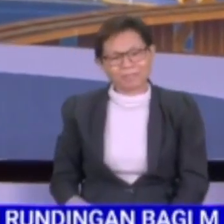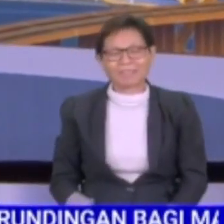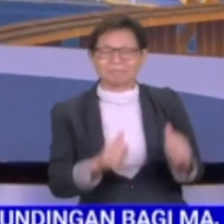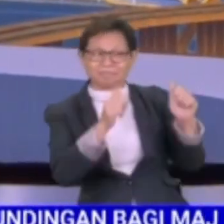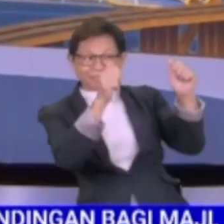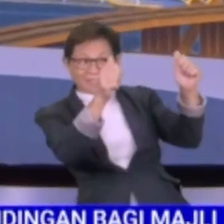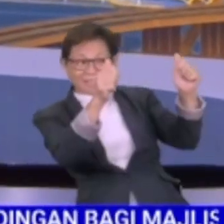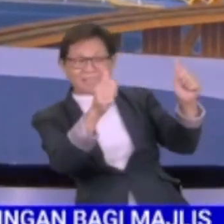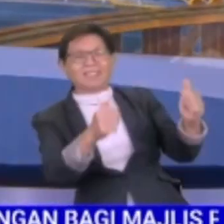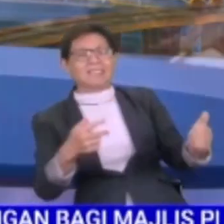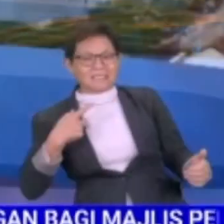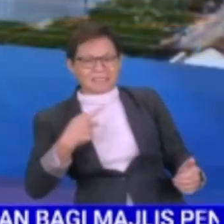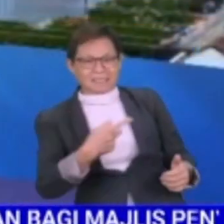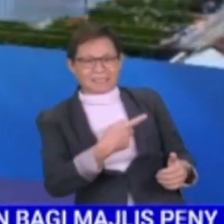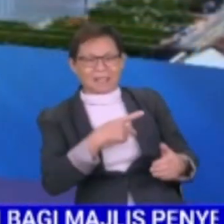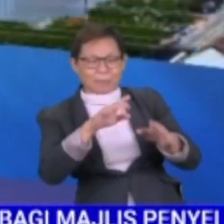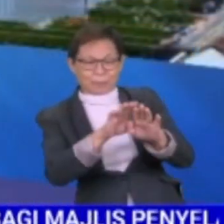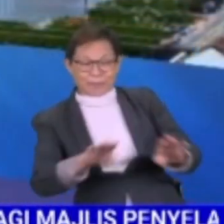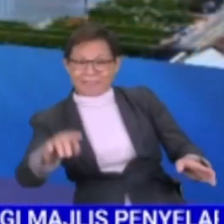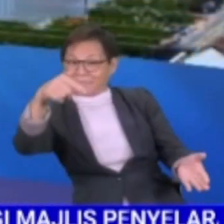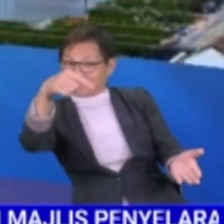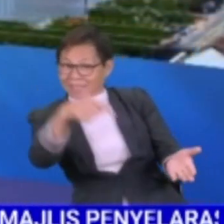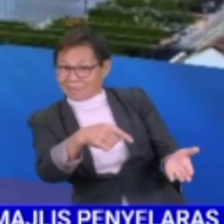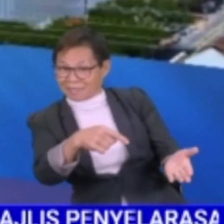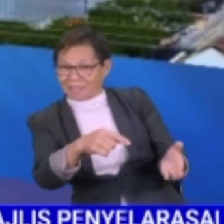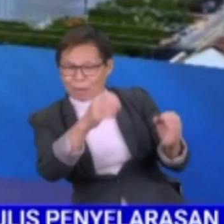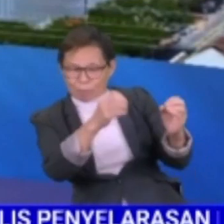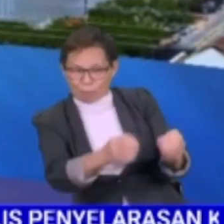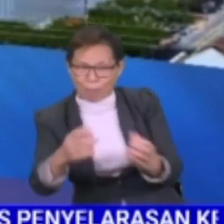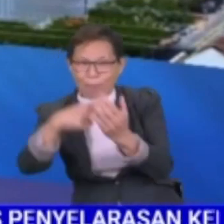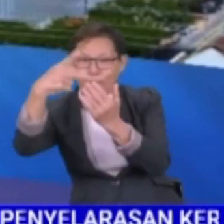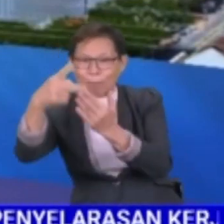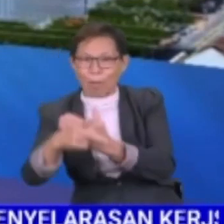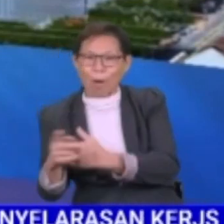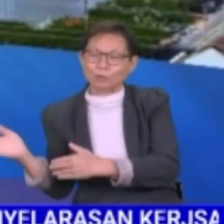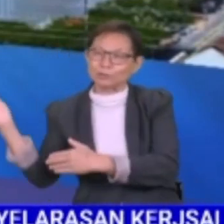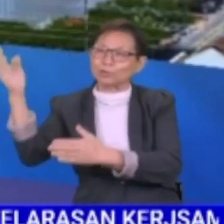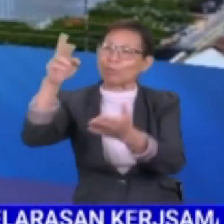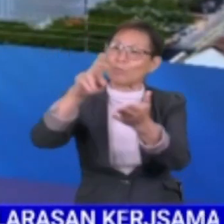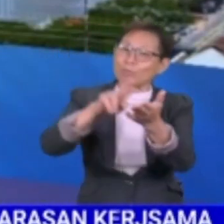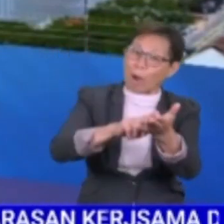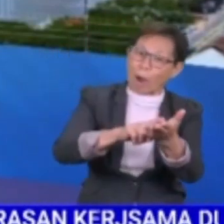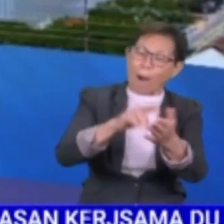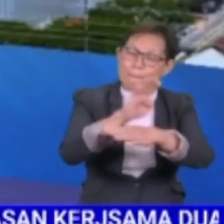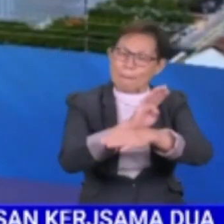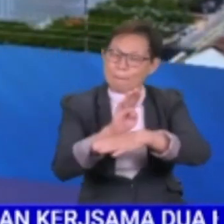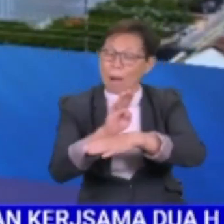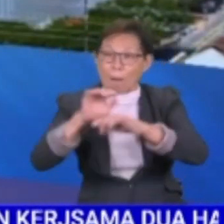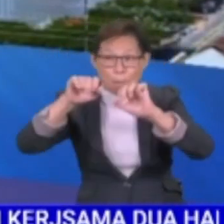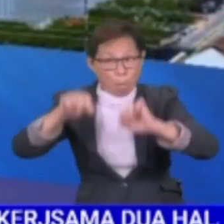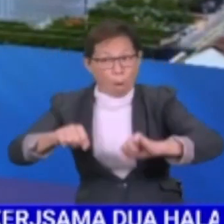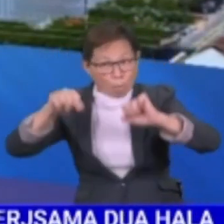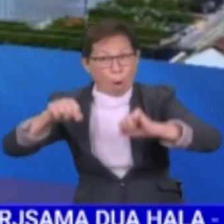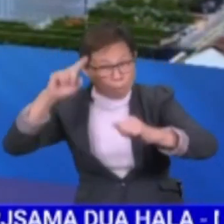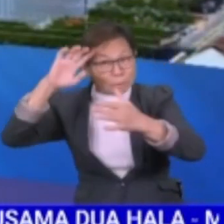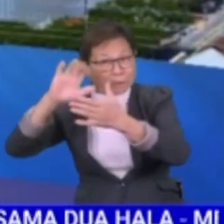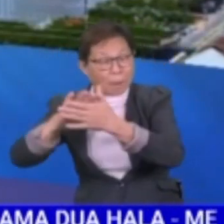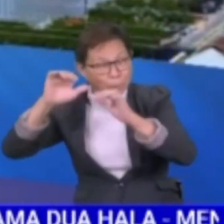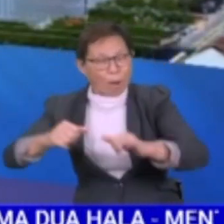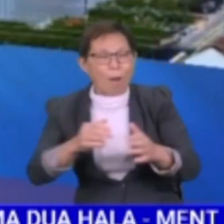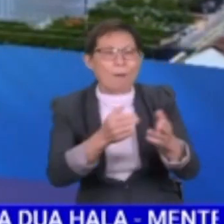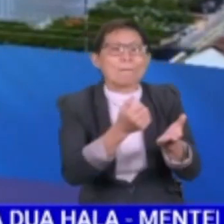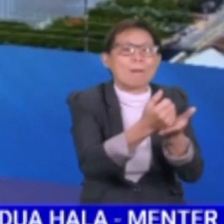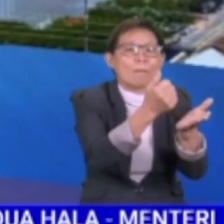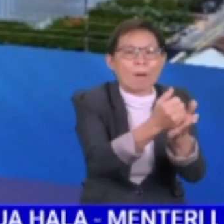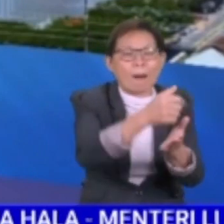Iya dia sebelum itu kita ke perkembangan ini penganjuran program ajuicester bisnis diyakini dapat membantu Usahawan